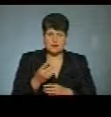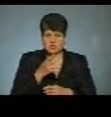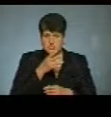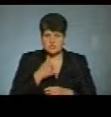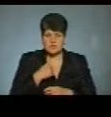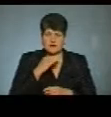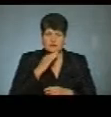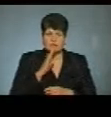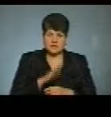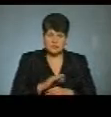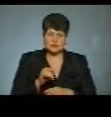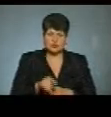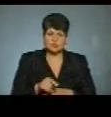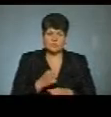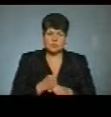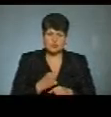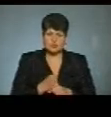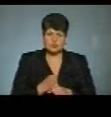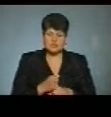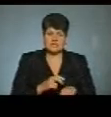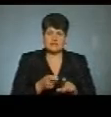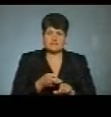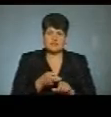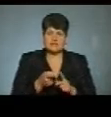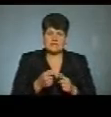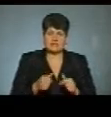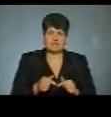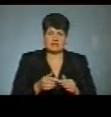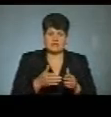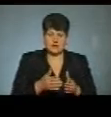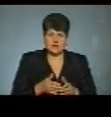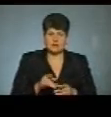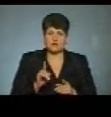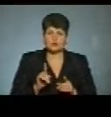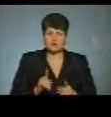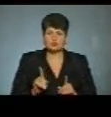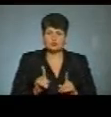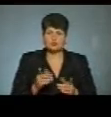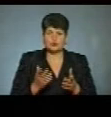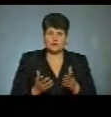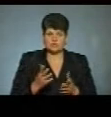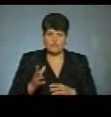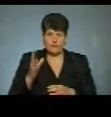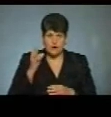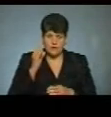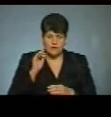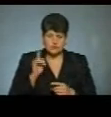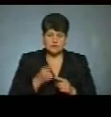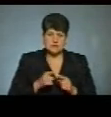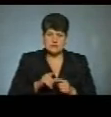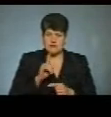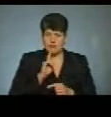нам вистачає для того, щоб працювало інфекційне відділення. Тому що якщо врахувати, що це поки